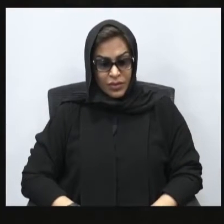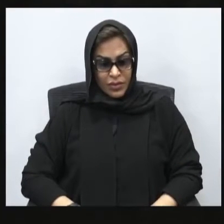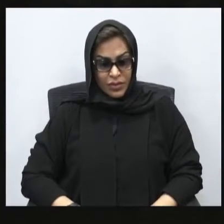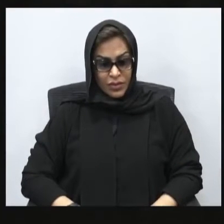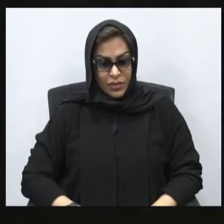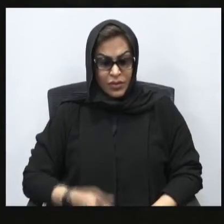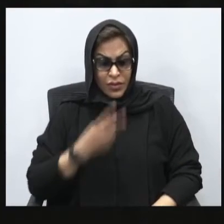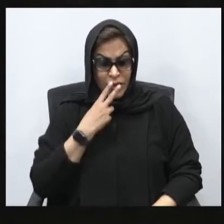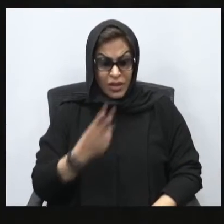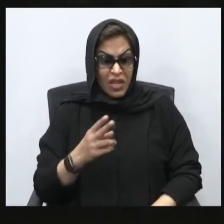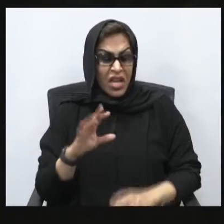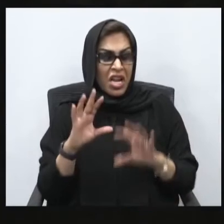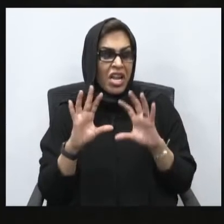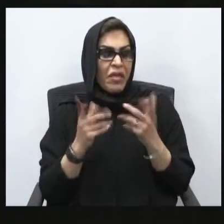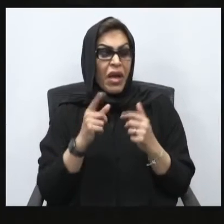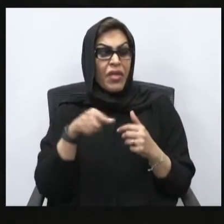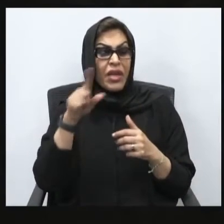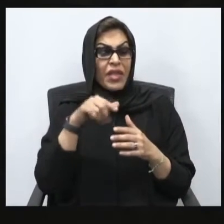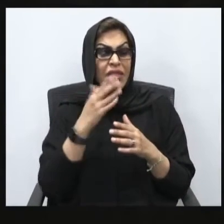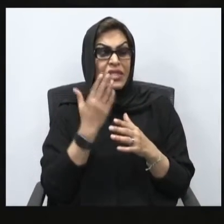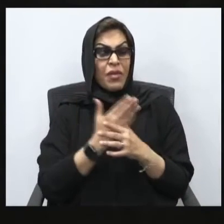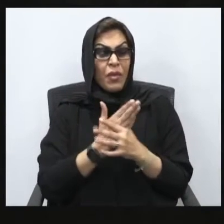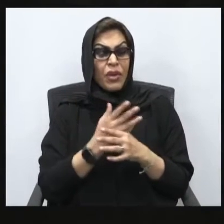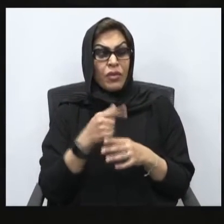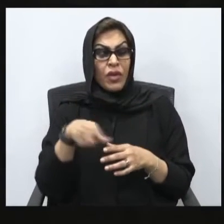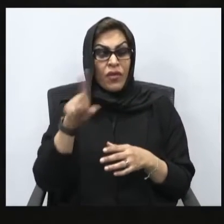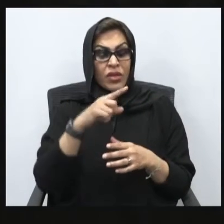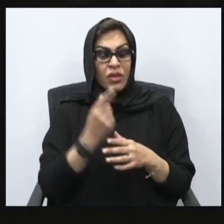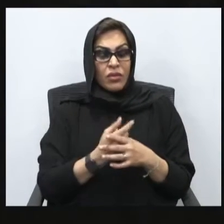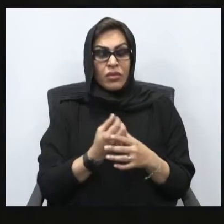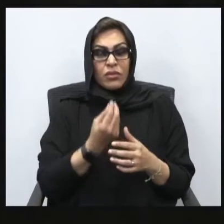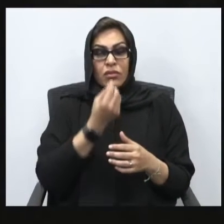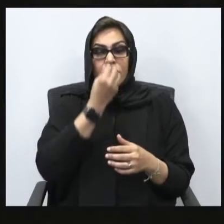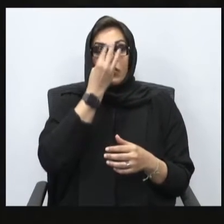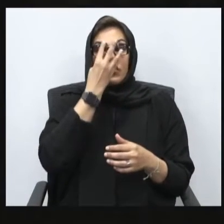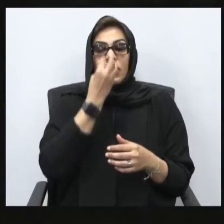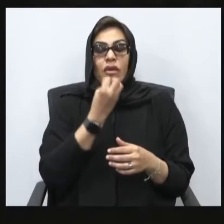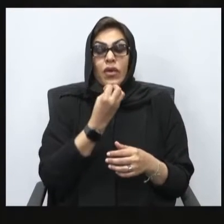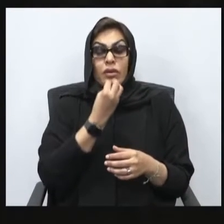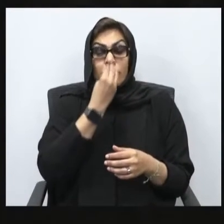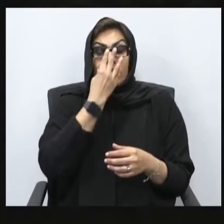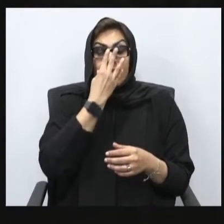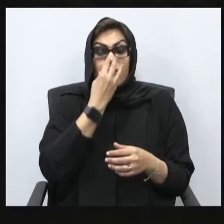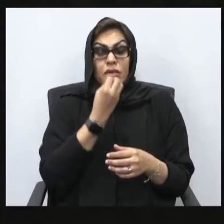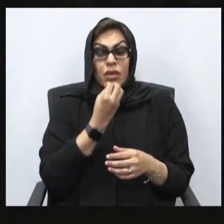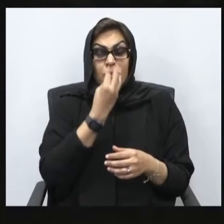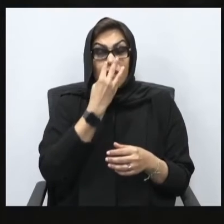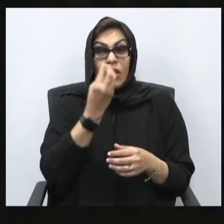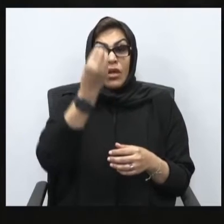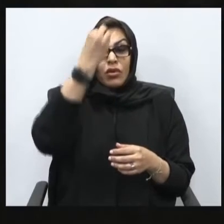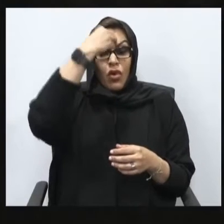يزداد اذا لماذا نتنفس نحن نتنفس حتى نستطيع ادخال